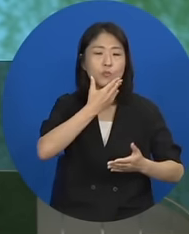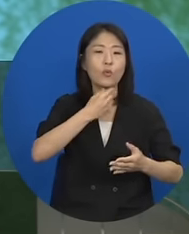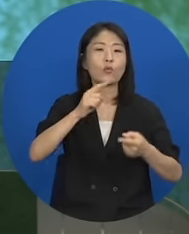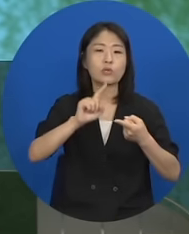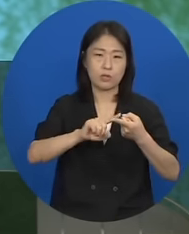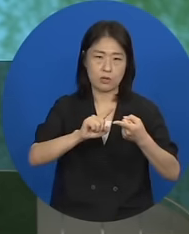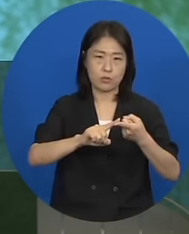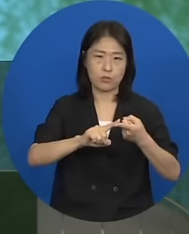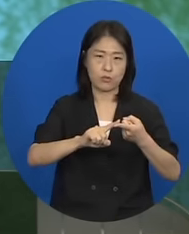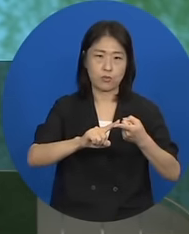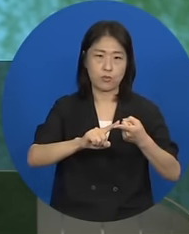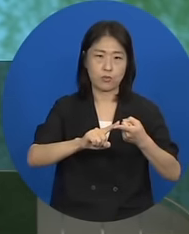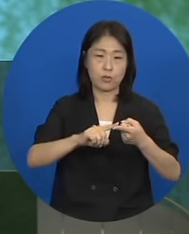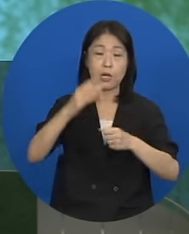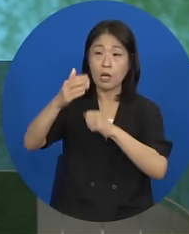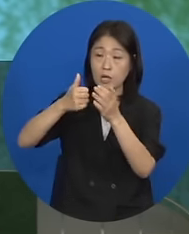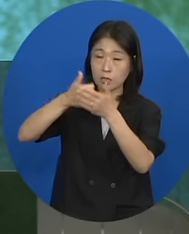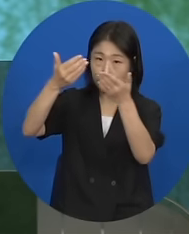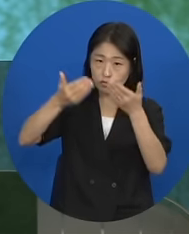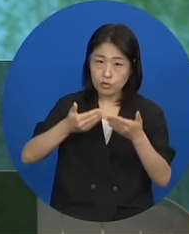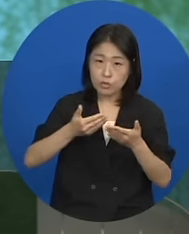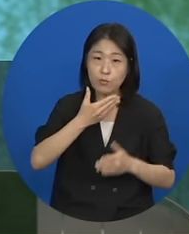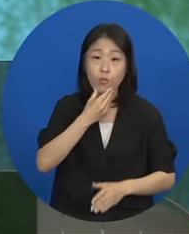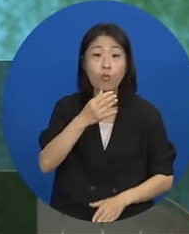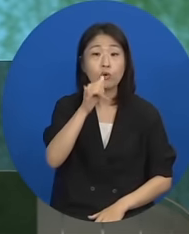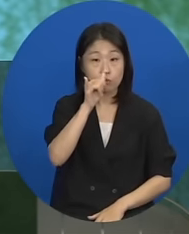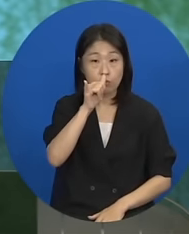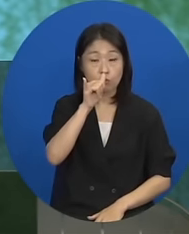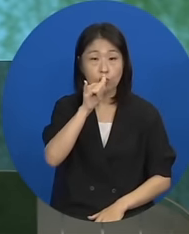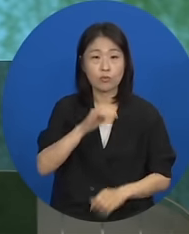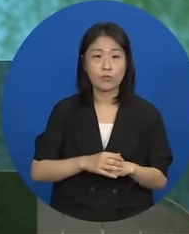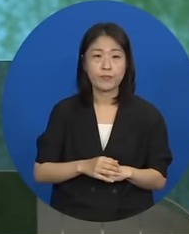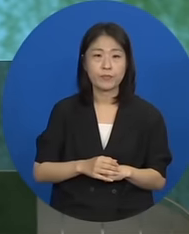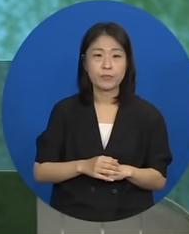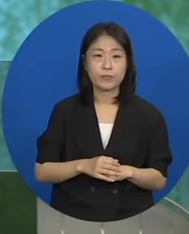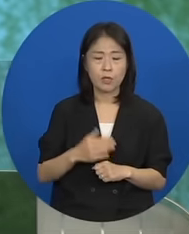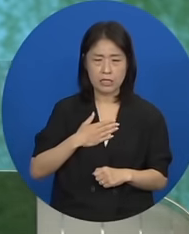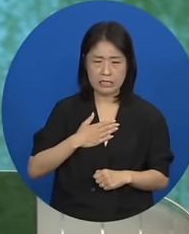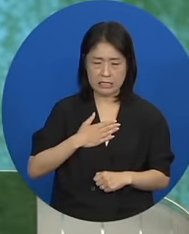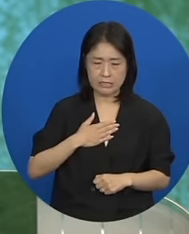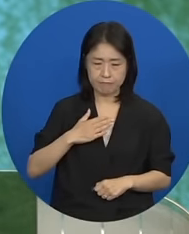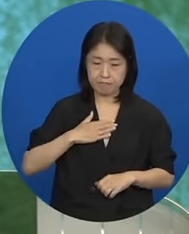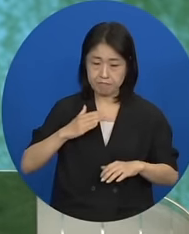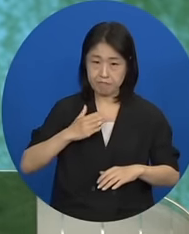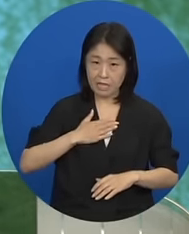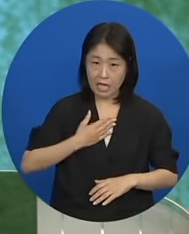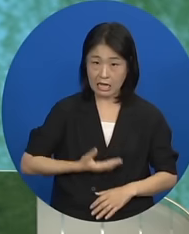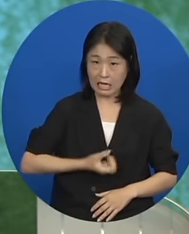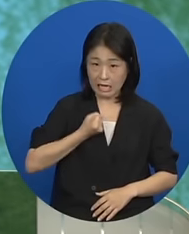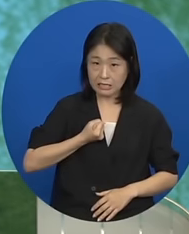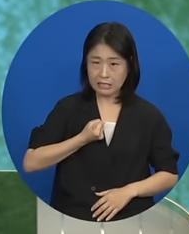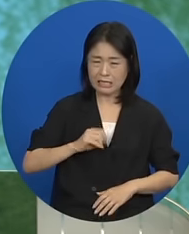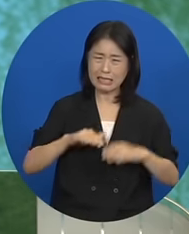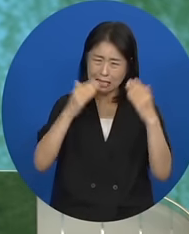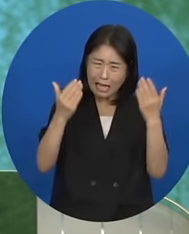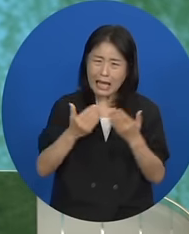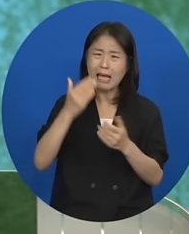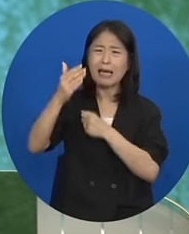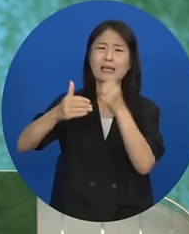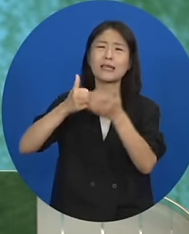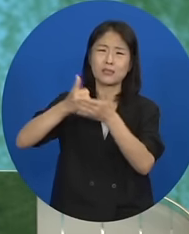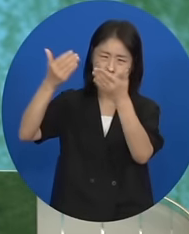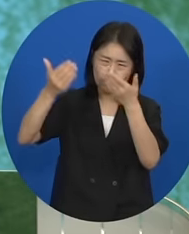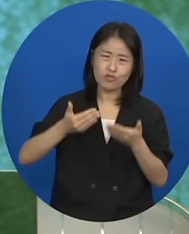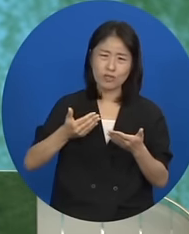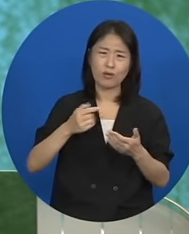주신 복이 있다는 거예요 여러분 우리가 가진 것은 다 받은 겁니다 나는 태어날 때 옷 입고 태어났다 없으실 거예요